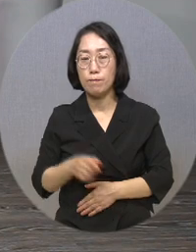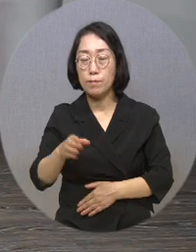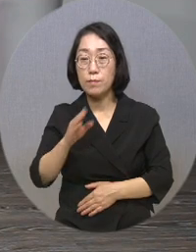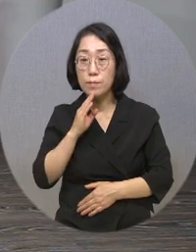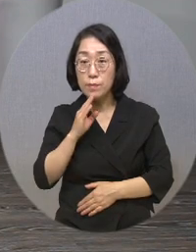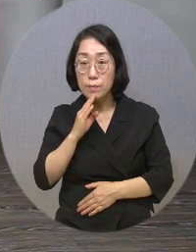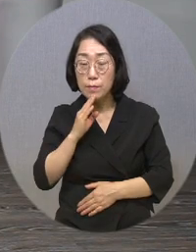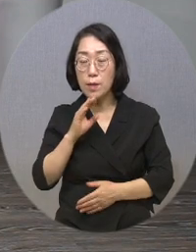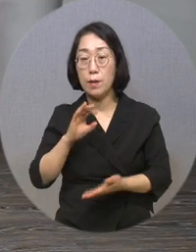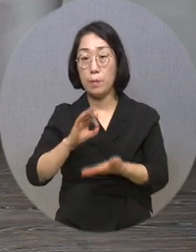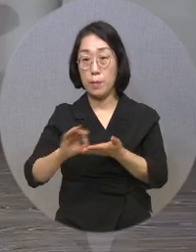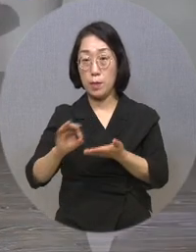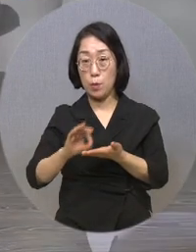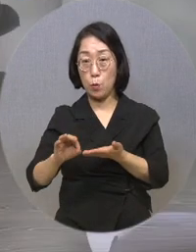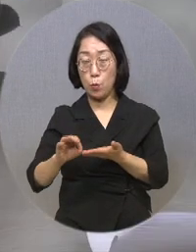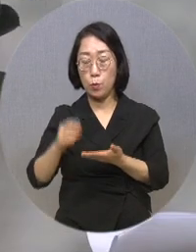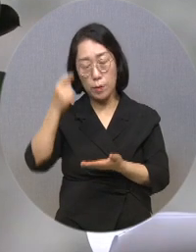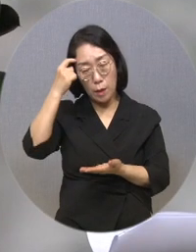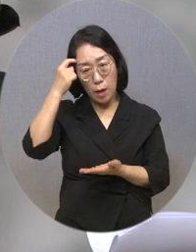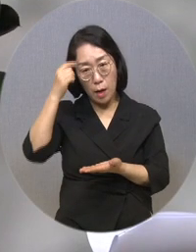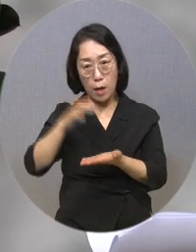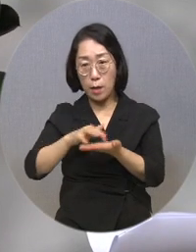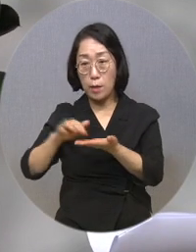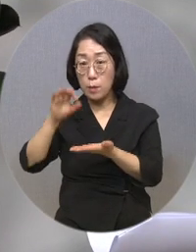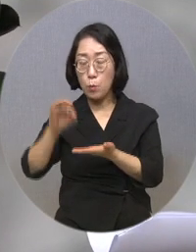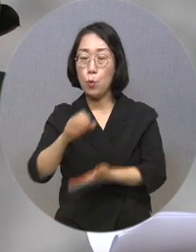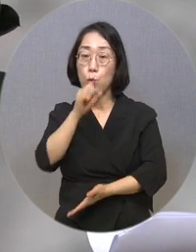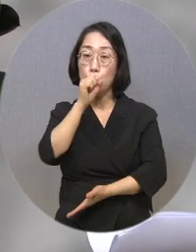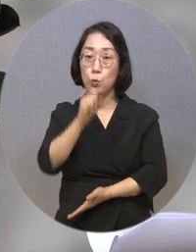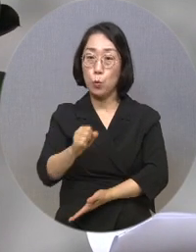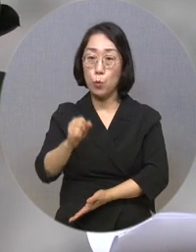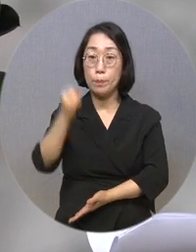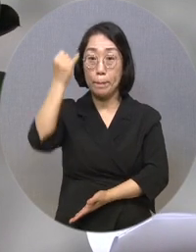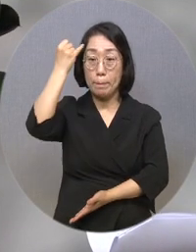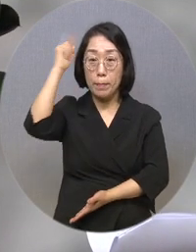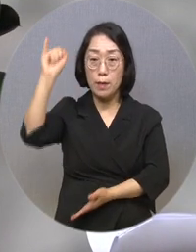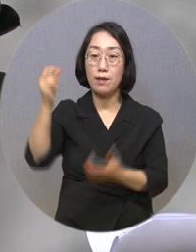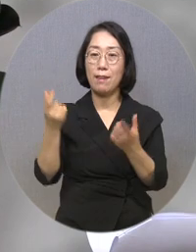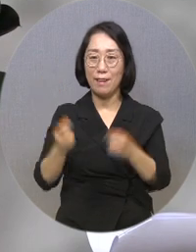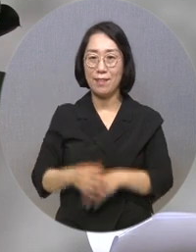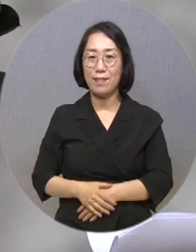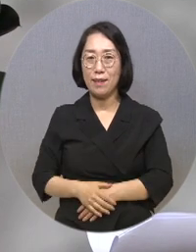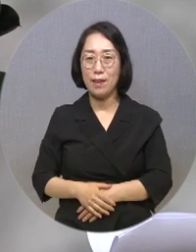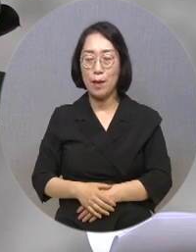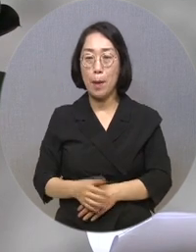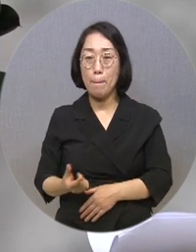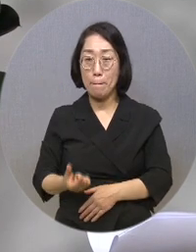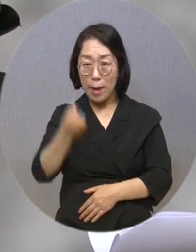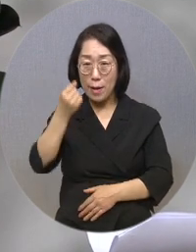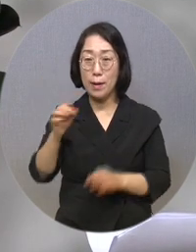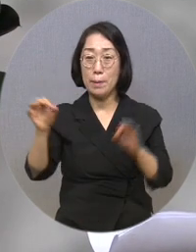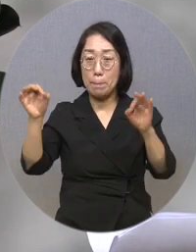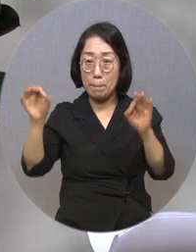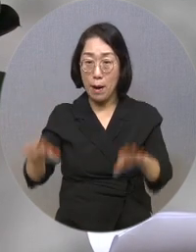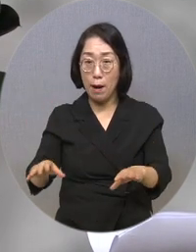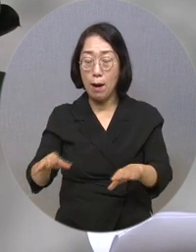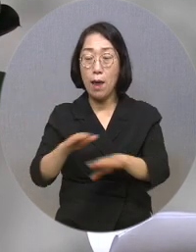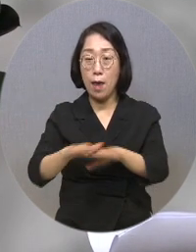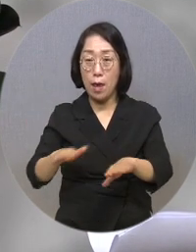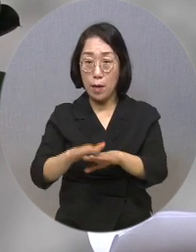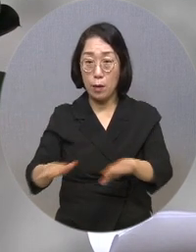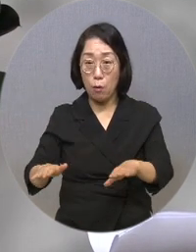냈을 때는 오히려 획기적이다. 이런 획기적인 방법을 통해서 단기적으로 중기적으로 해결한다고